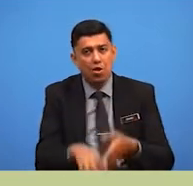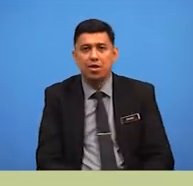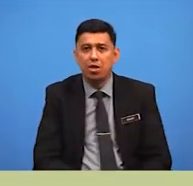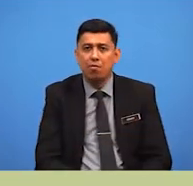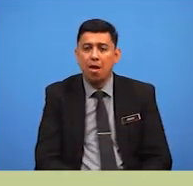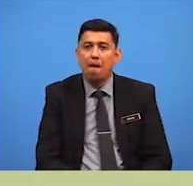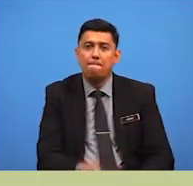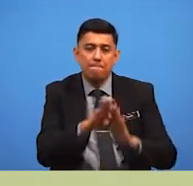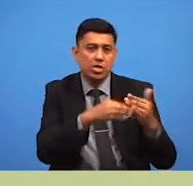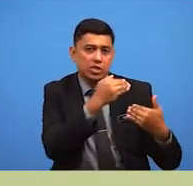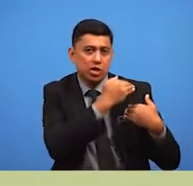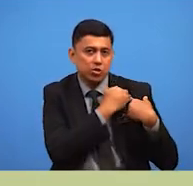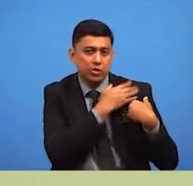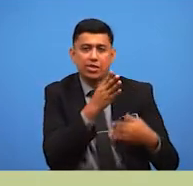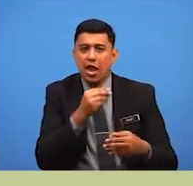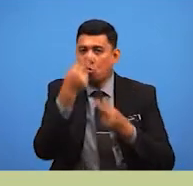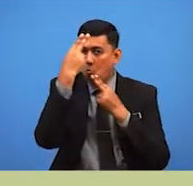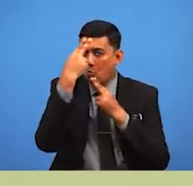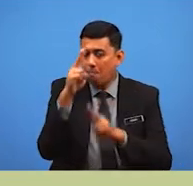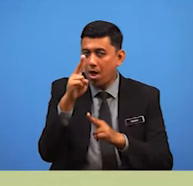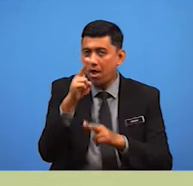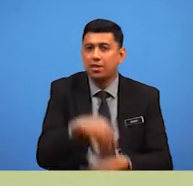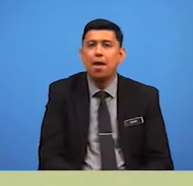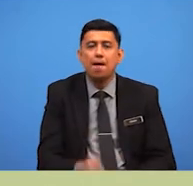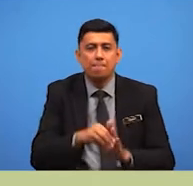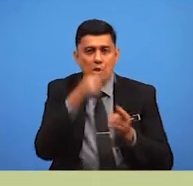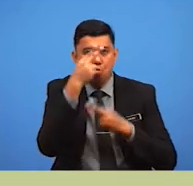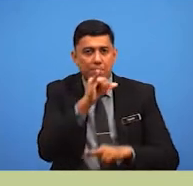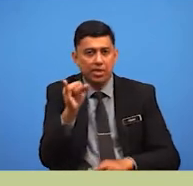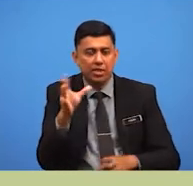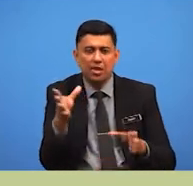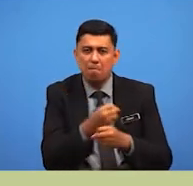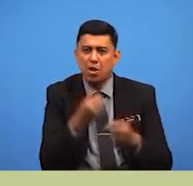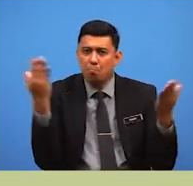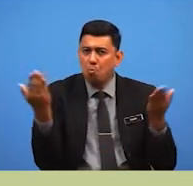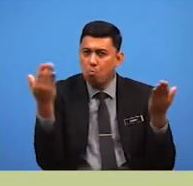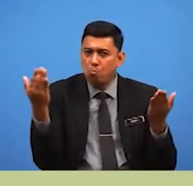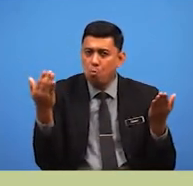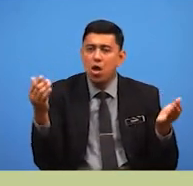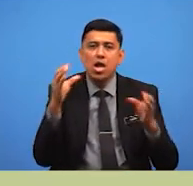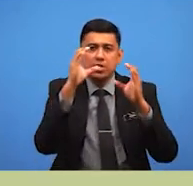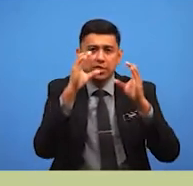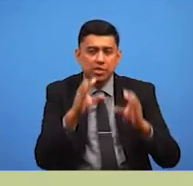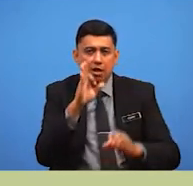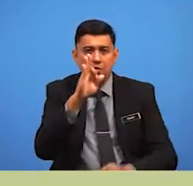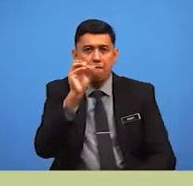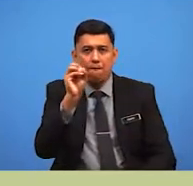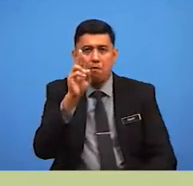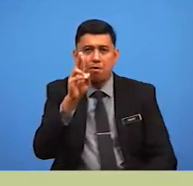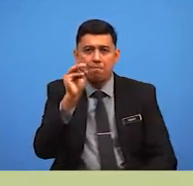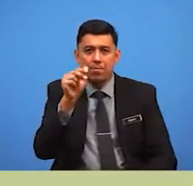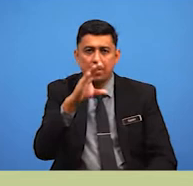seperti bertanggungjawab dan hormat menghormati dapat dipupuk secara formal dan tidak